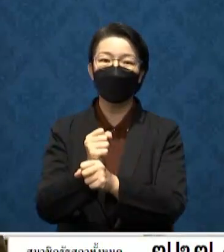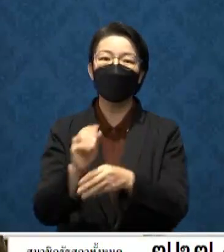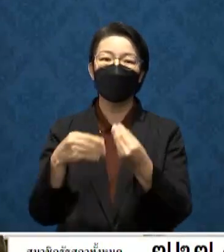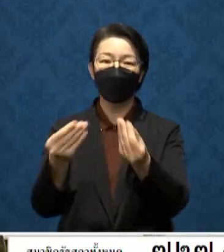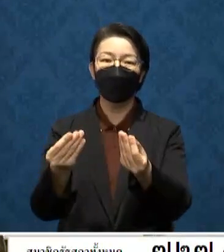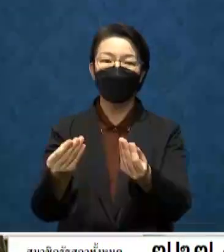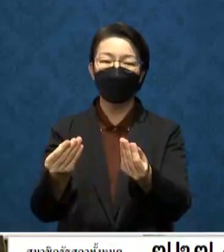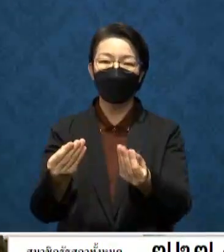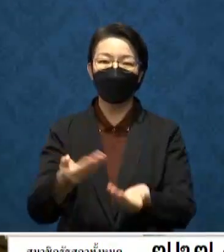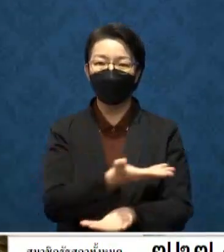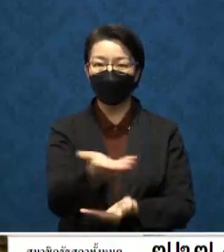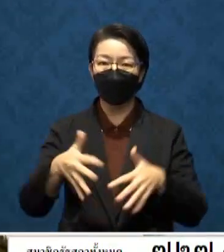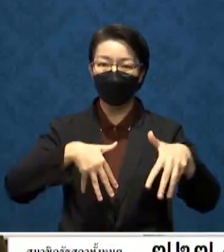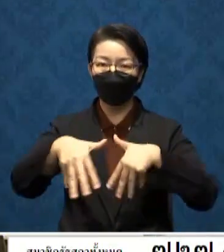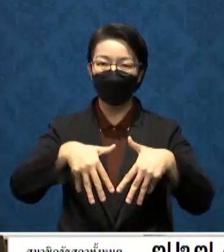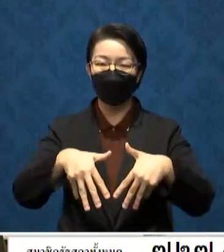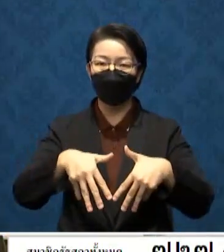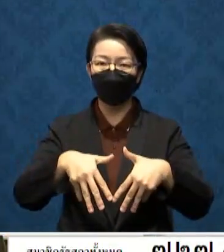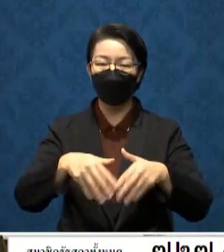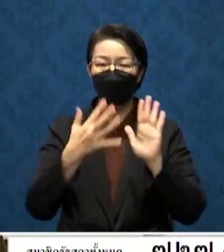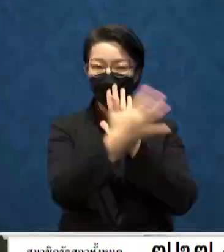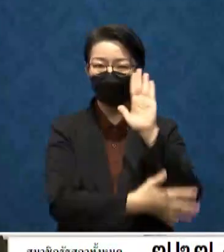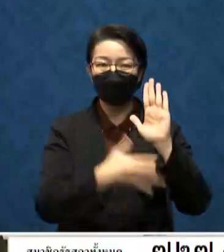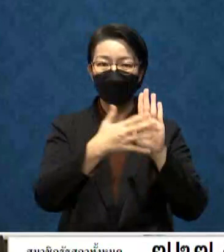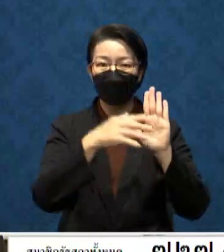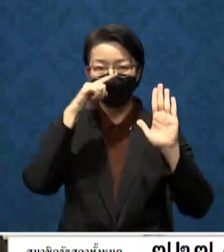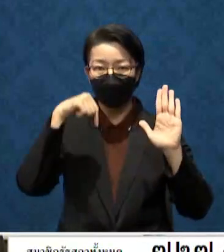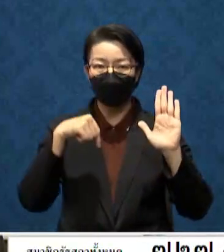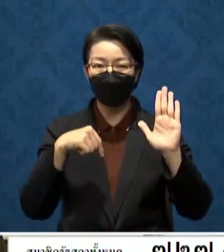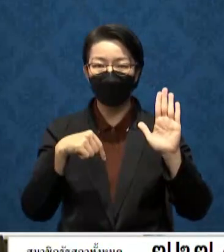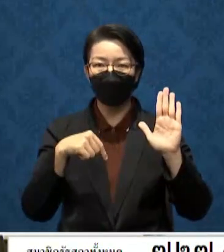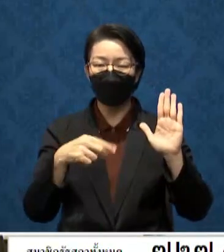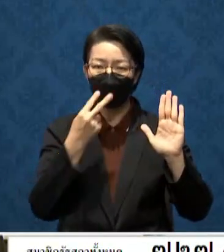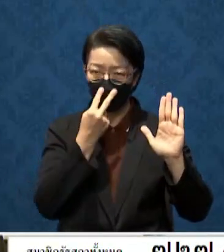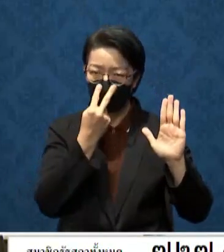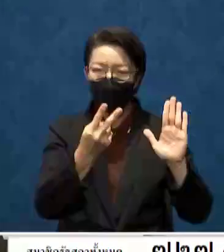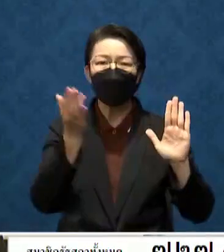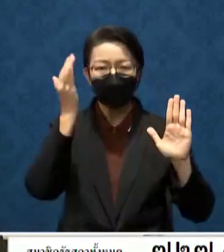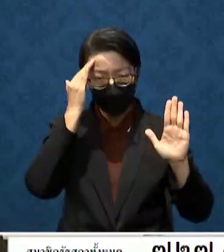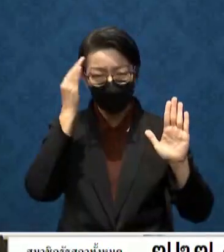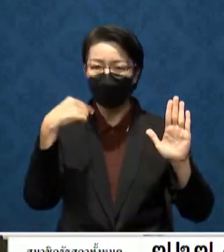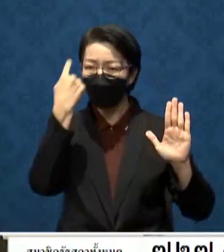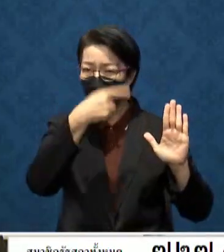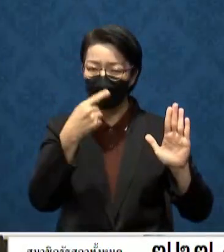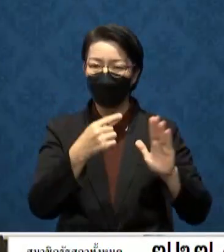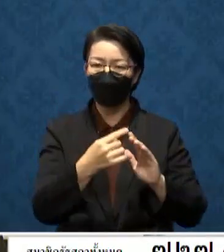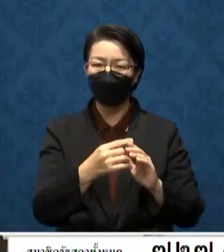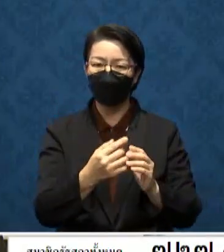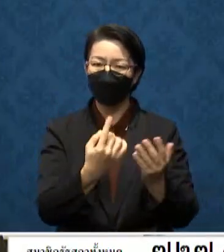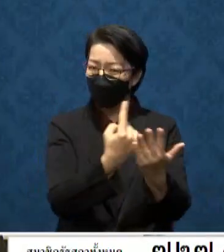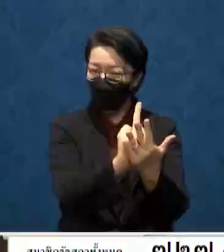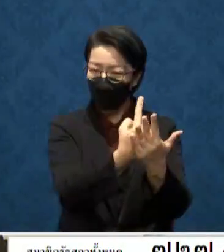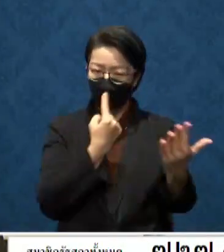ให้ประชาชนที่อยู่ทั้งประเทศได้ดูว่าใครที่เป็นผู้แทนปวงชนชาว